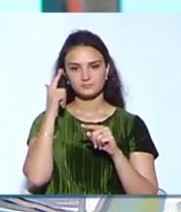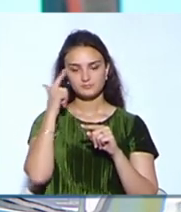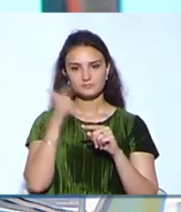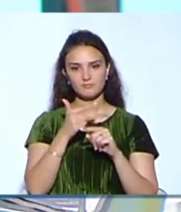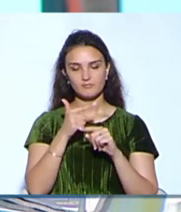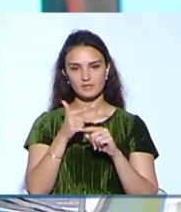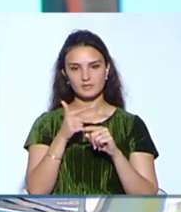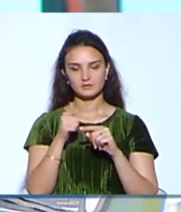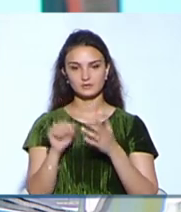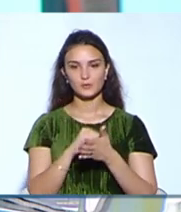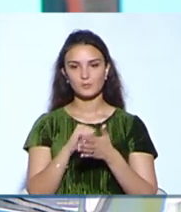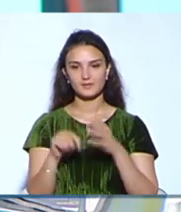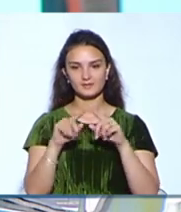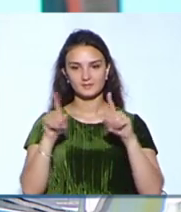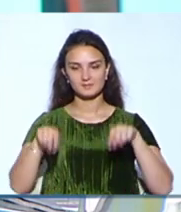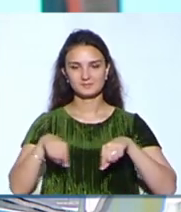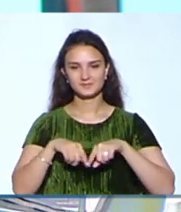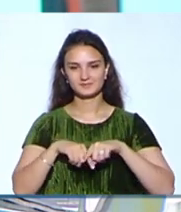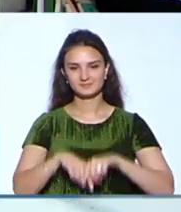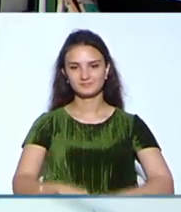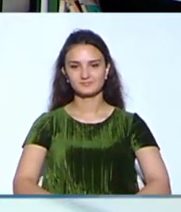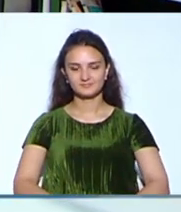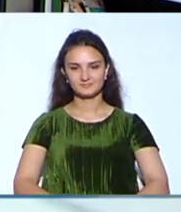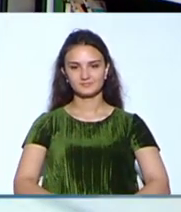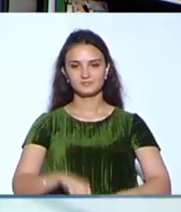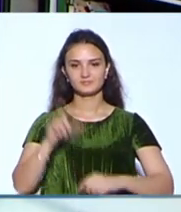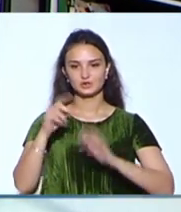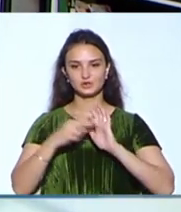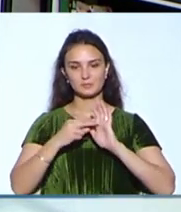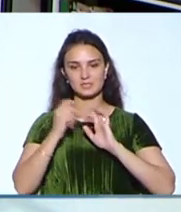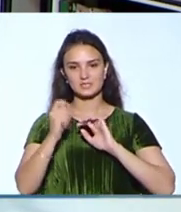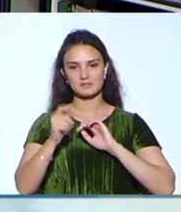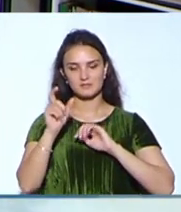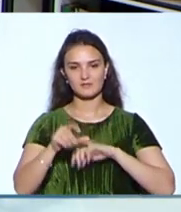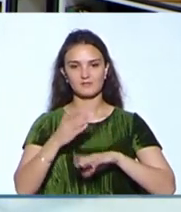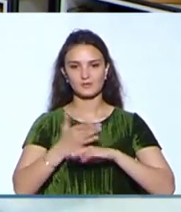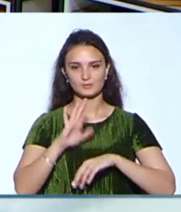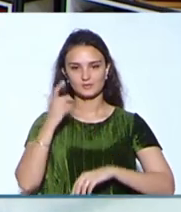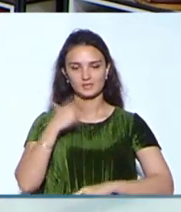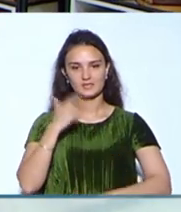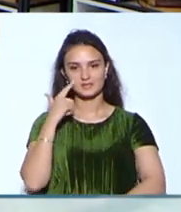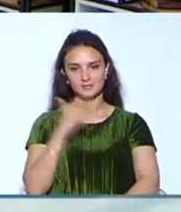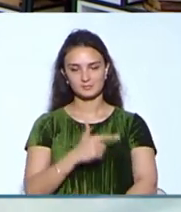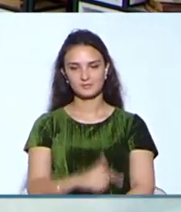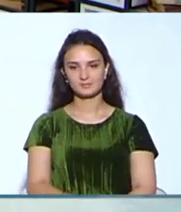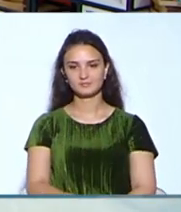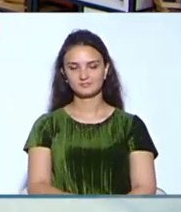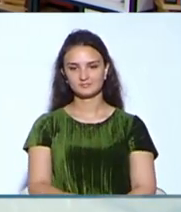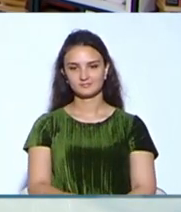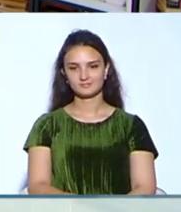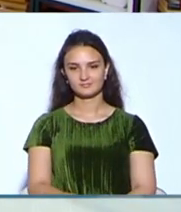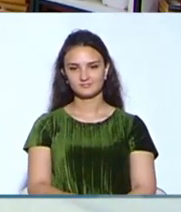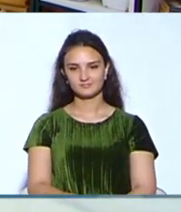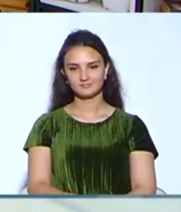განათლების დამადასტურებელი დოკუმენტებით შეფასება იმისა, ვართ თუ არა განათლებულები.